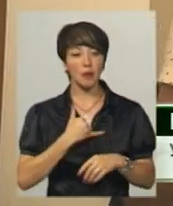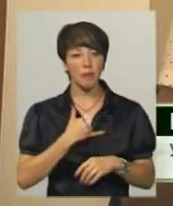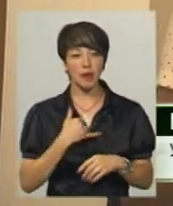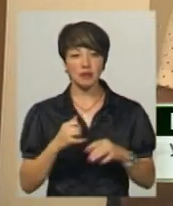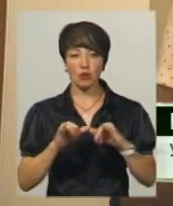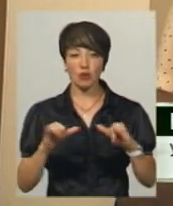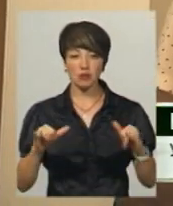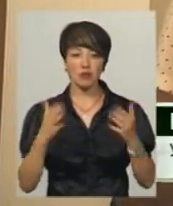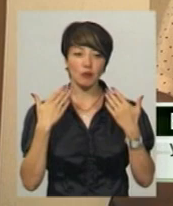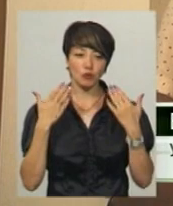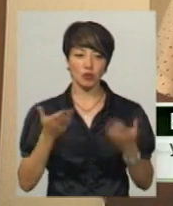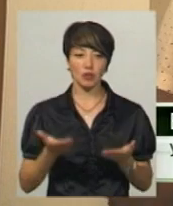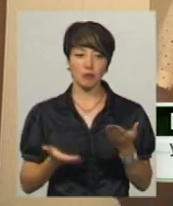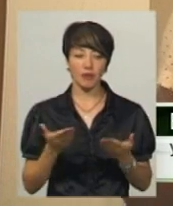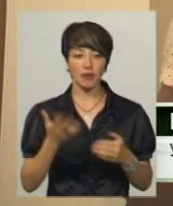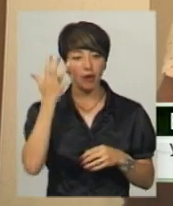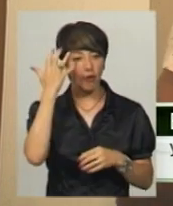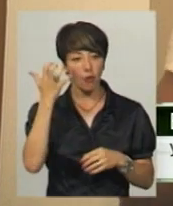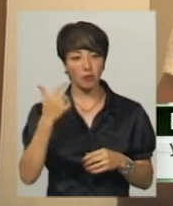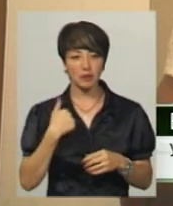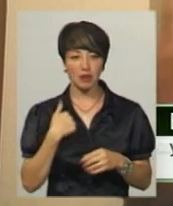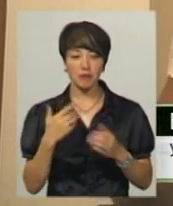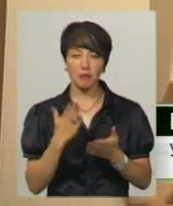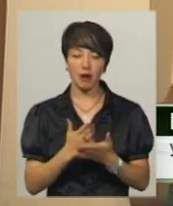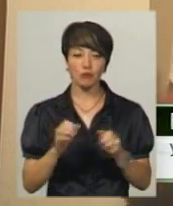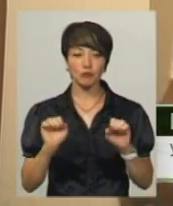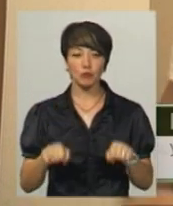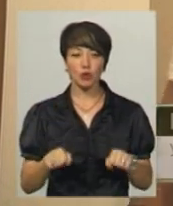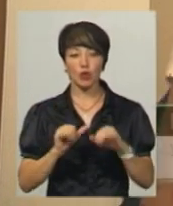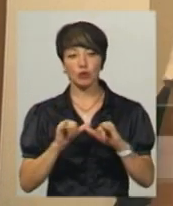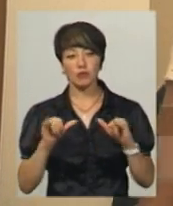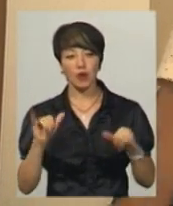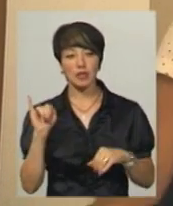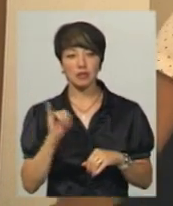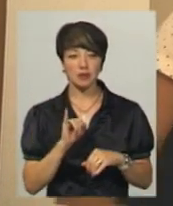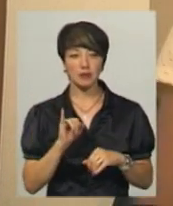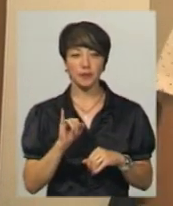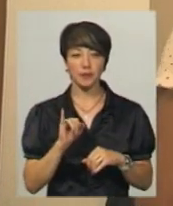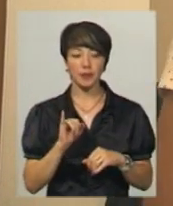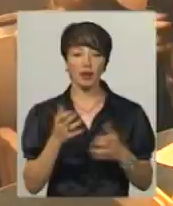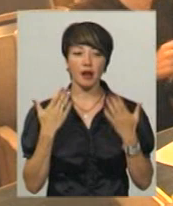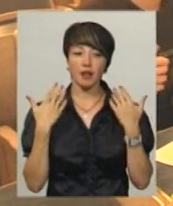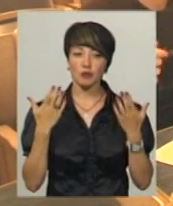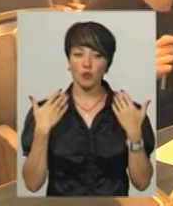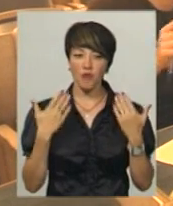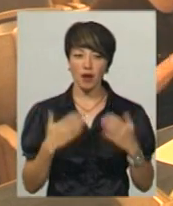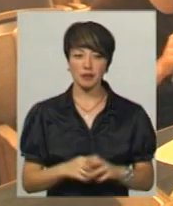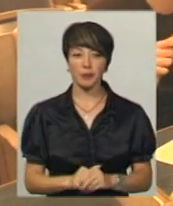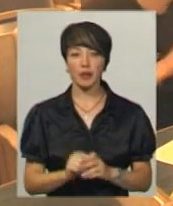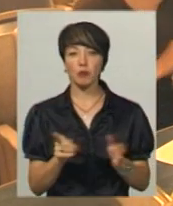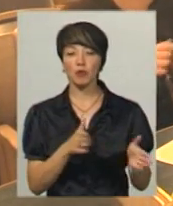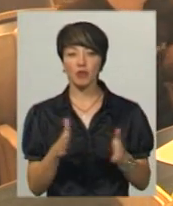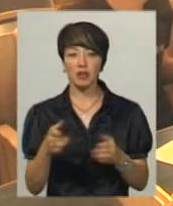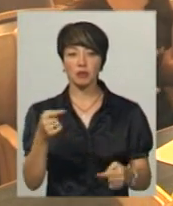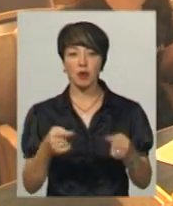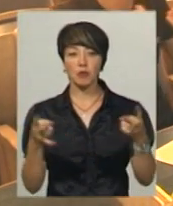і відпочинок, напевно. Це таке хобі, де я маю змогу і розвиватися, і водночас якось релаксувати. Щоб підготуватися до